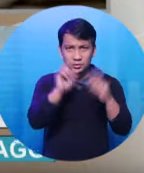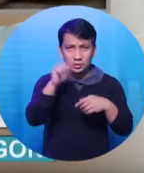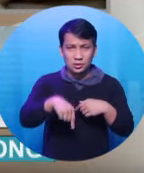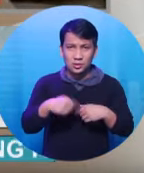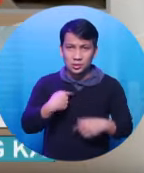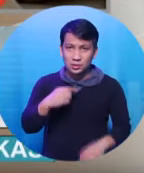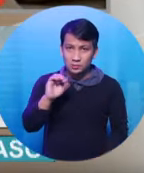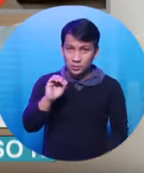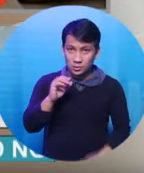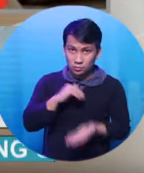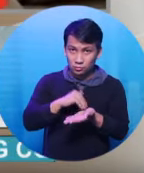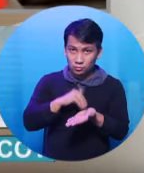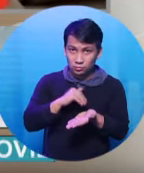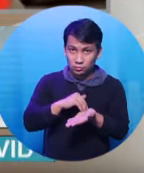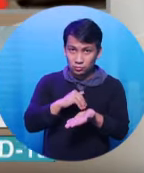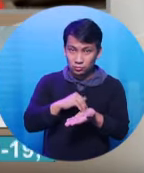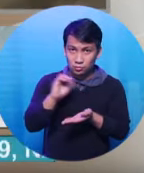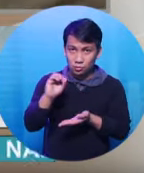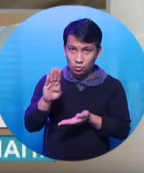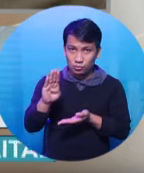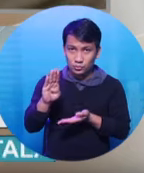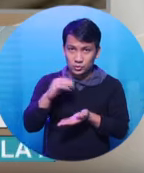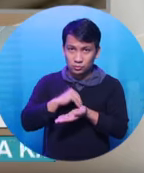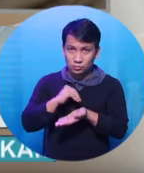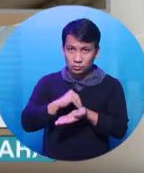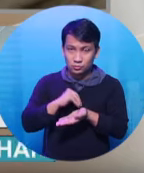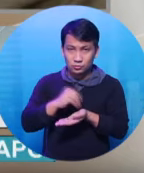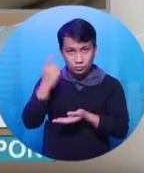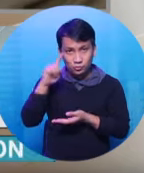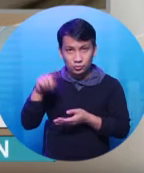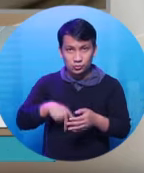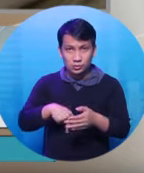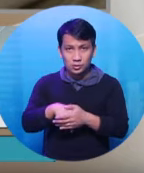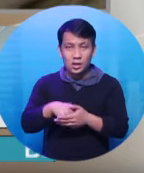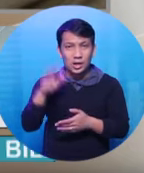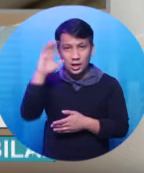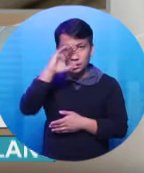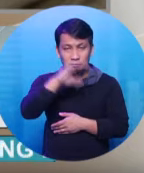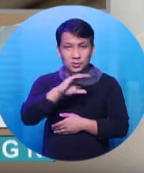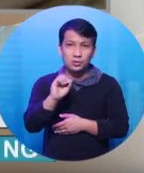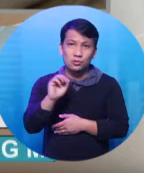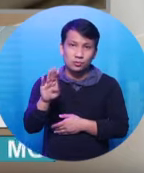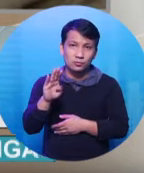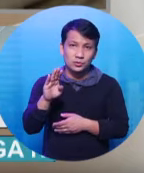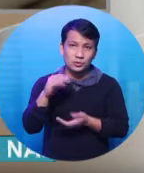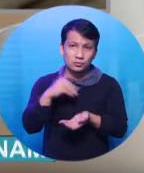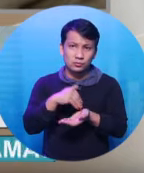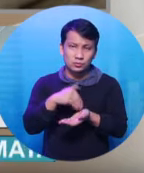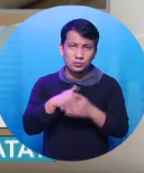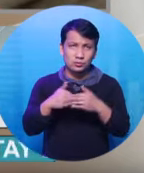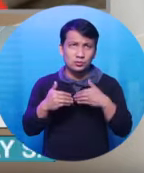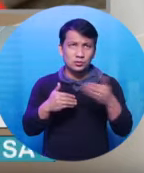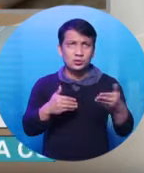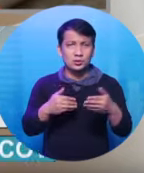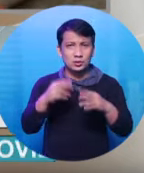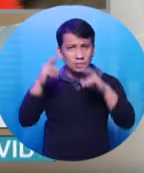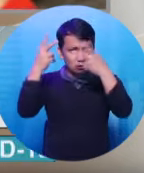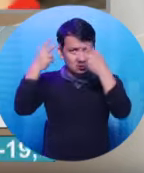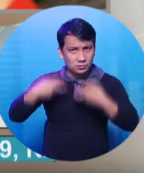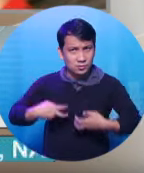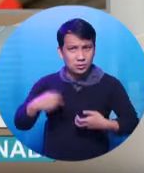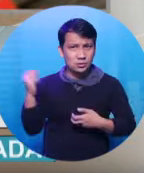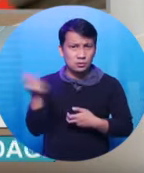kayong Obigaini? Wala pa po. Alright. Sige po. Hanapan po namin kayo ng Obigaini. And then, CT